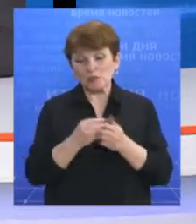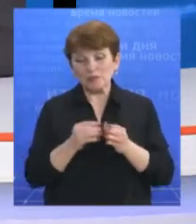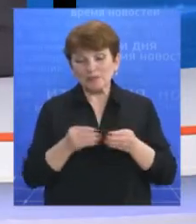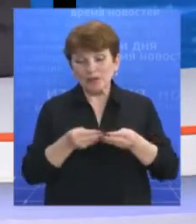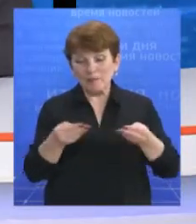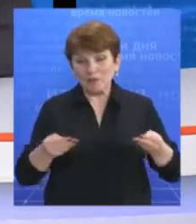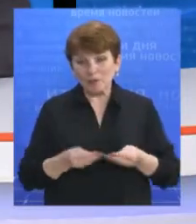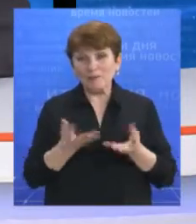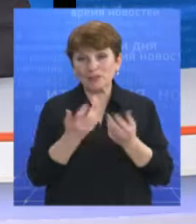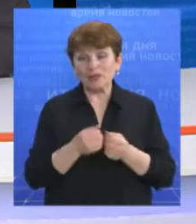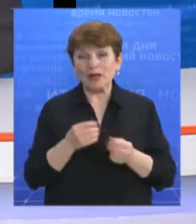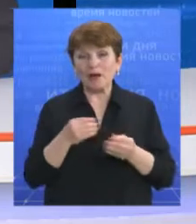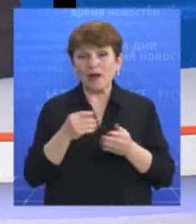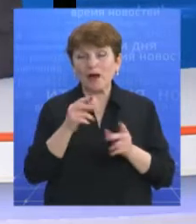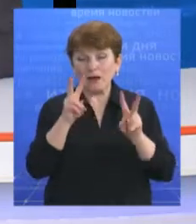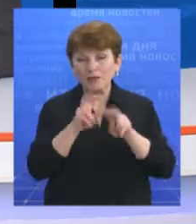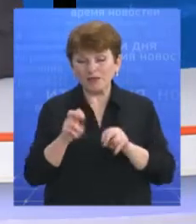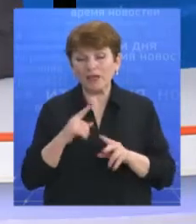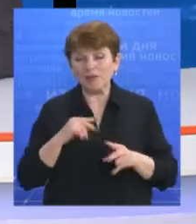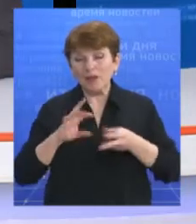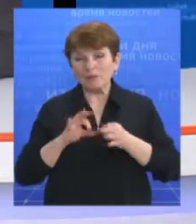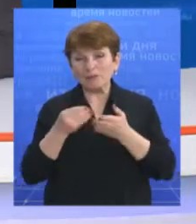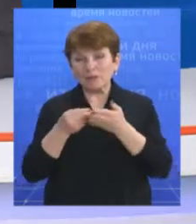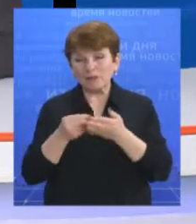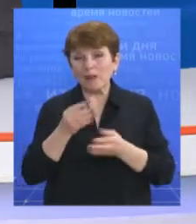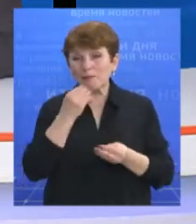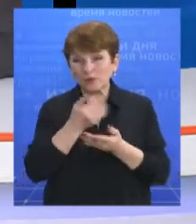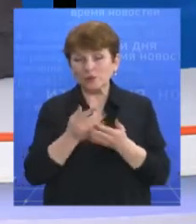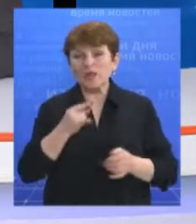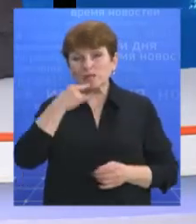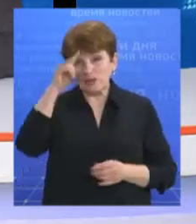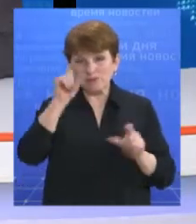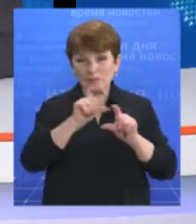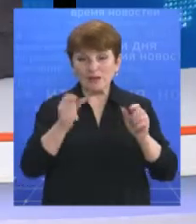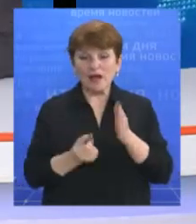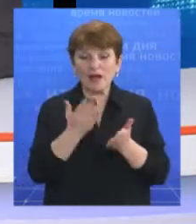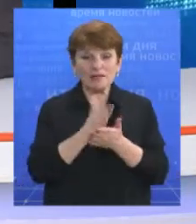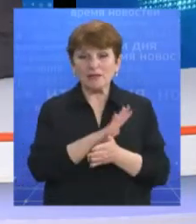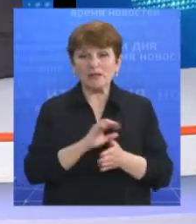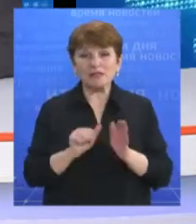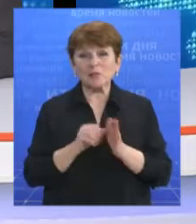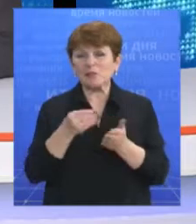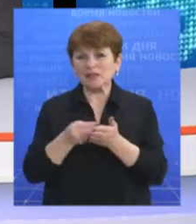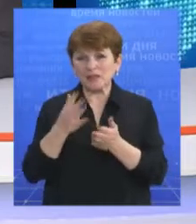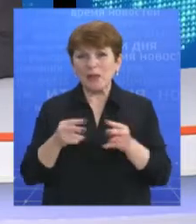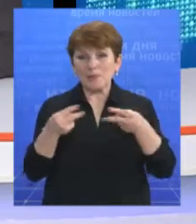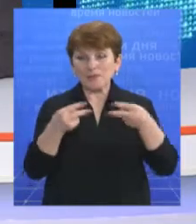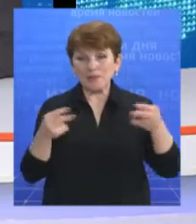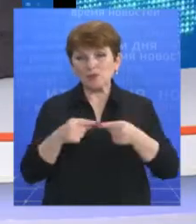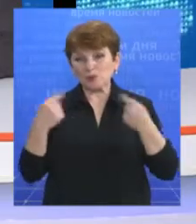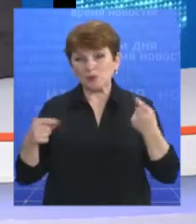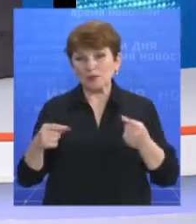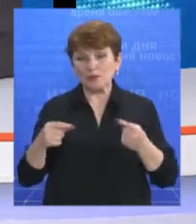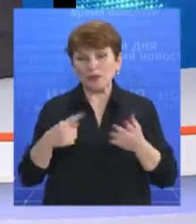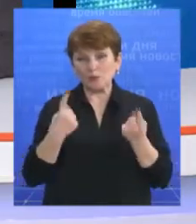Стоимость блюда подсчитали аналитики сервиса покупок. Они проанализировали цены на продукты. И в челябинских магазинах они оказались не самыми дорогими по сравнению